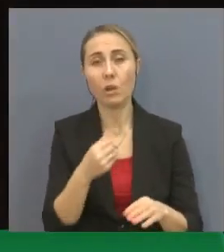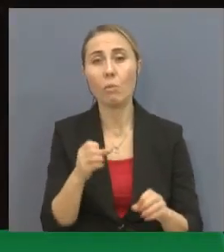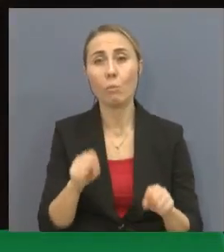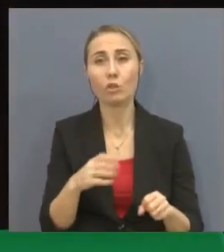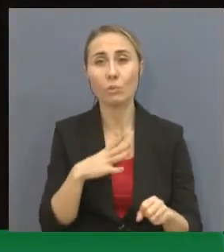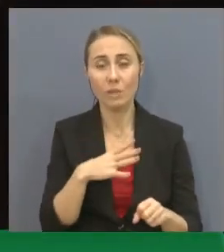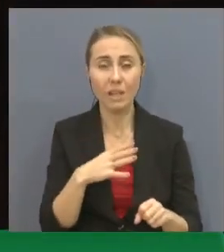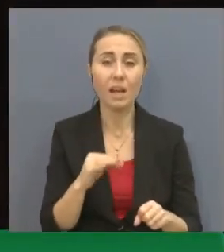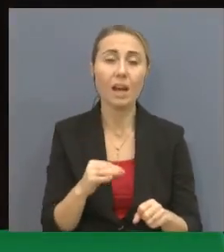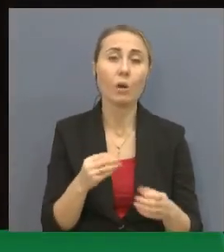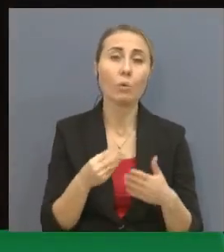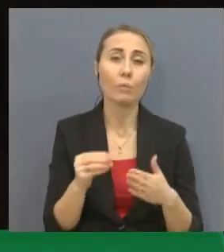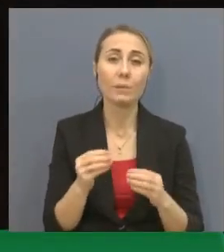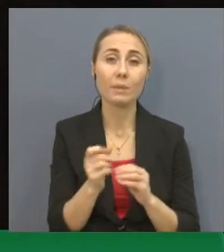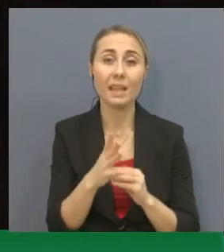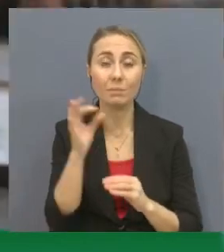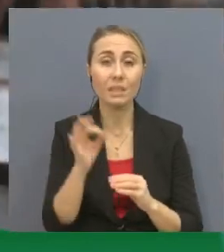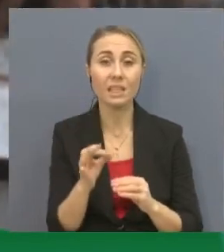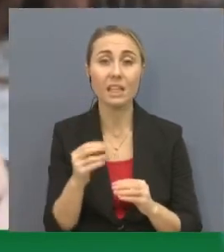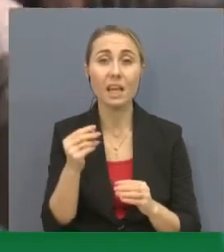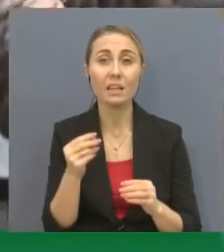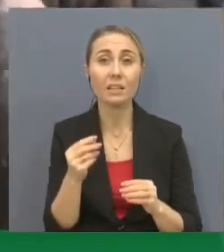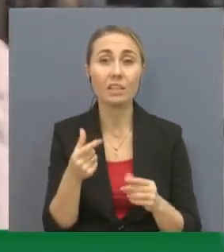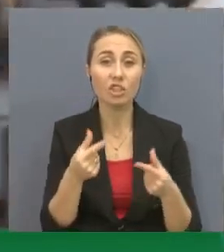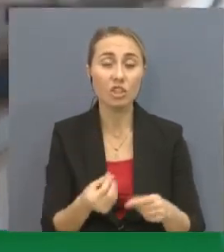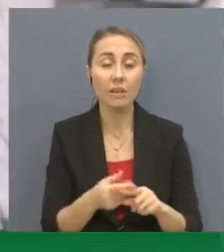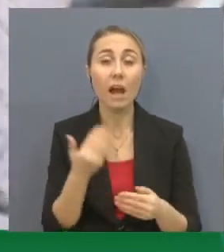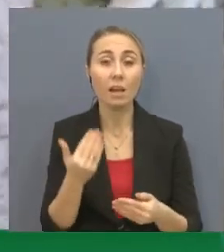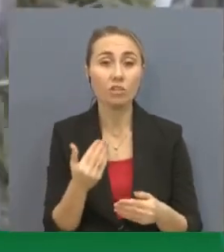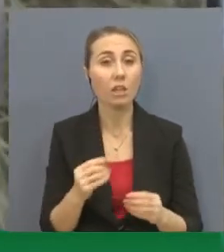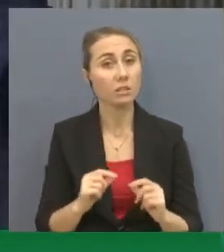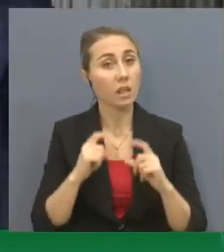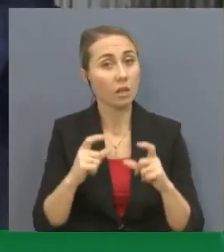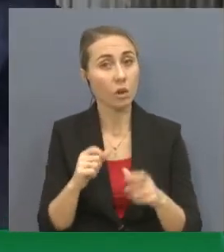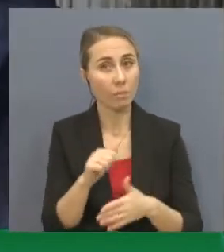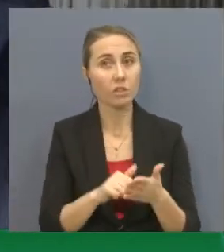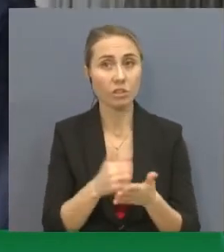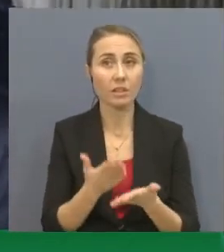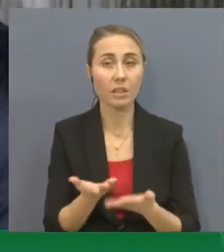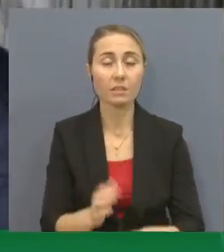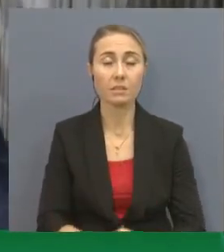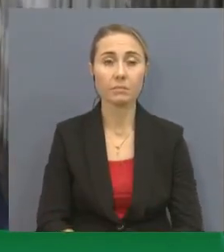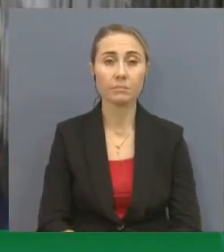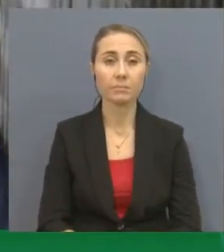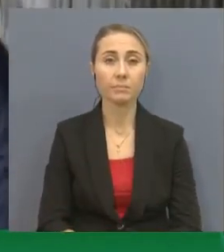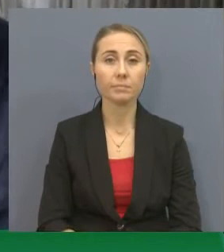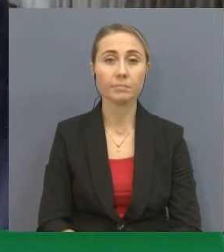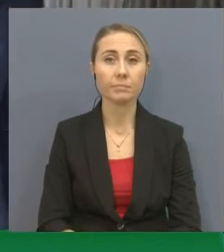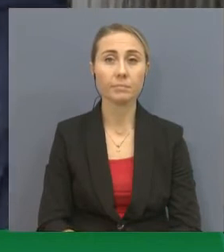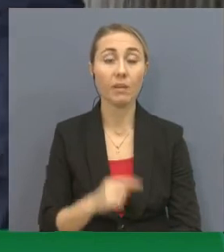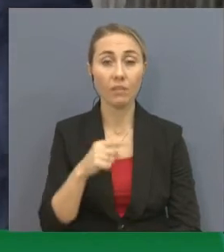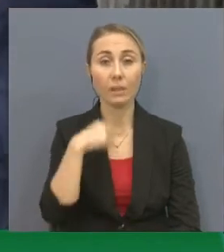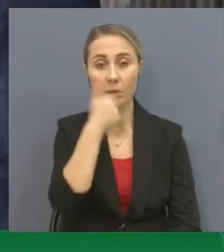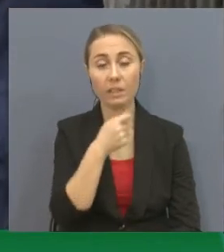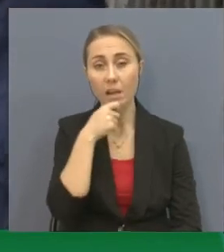на 15 процентов дешевле то есть наблюдается подорожание тому есть причины выложим show you the combat в этом